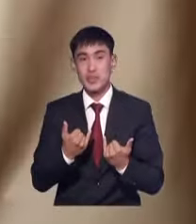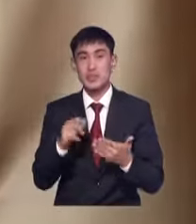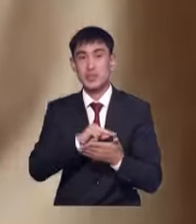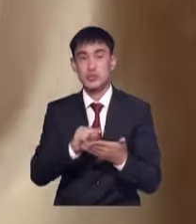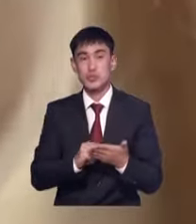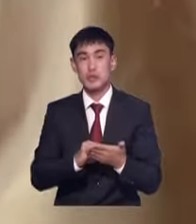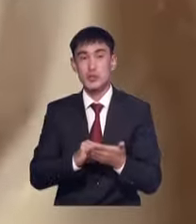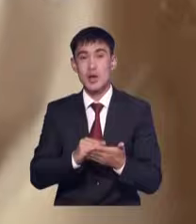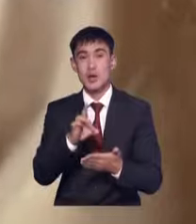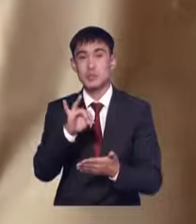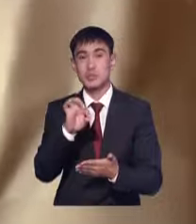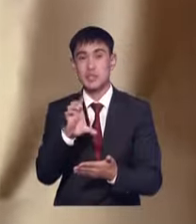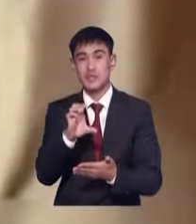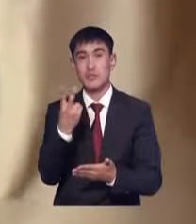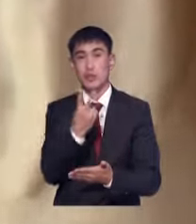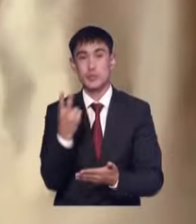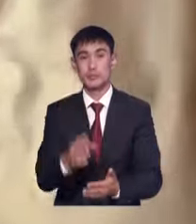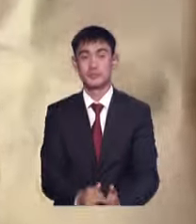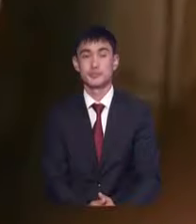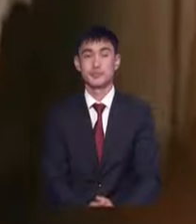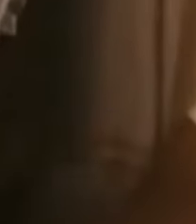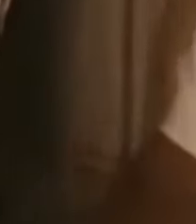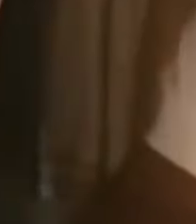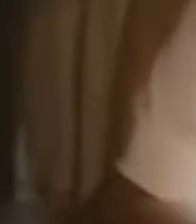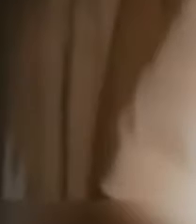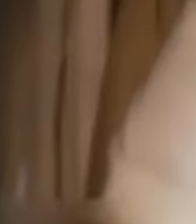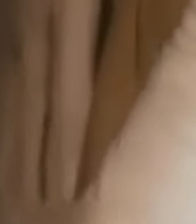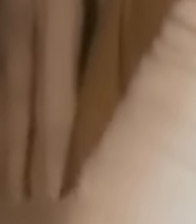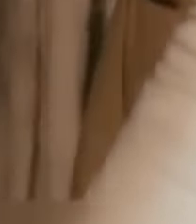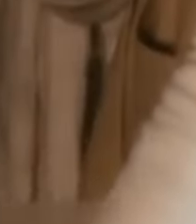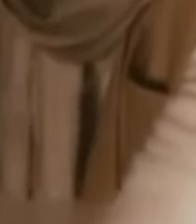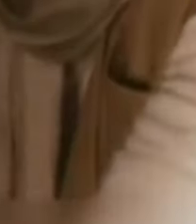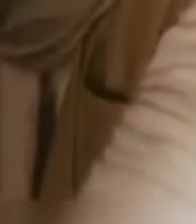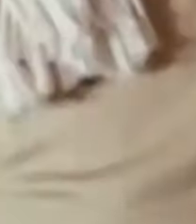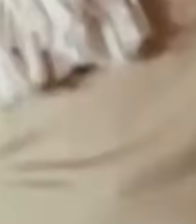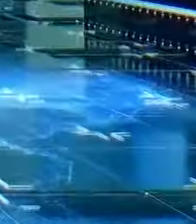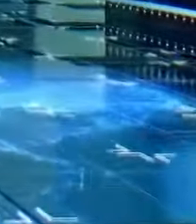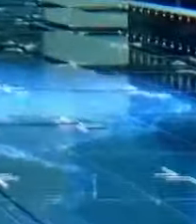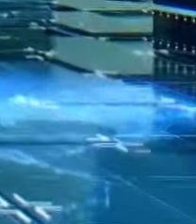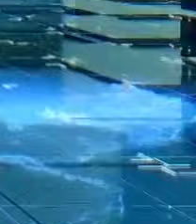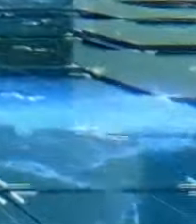надписью титулов Рамзеса II. Карина Закриева по материалам интернет-ресурсов.